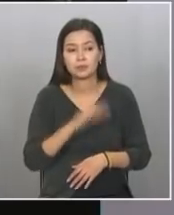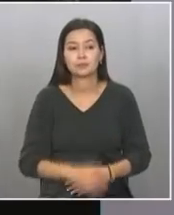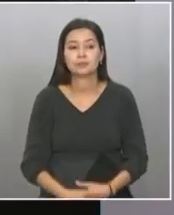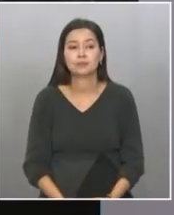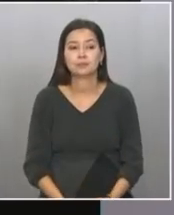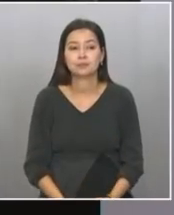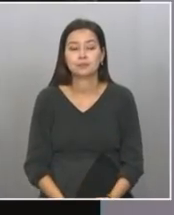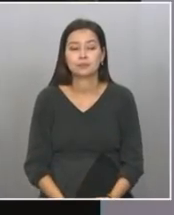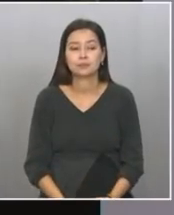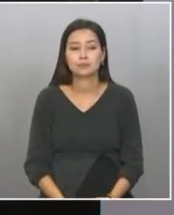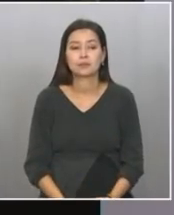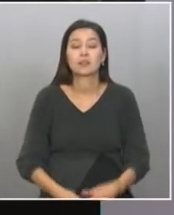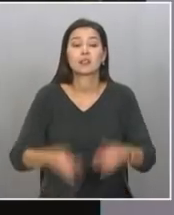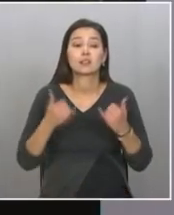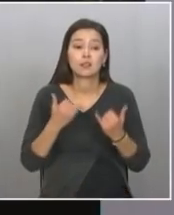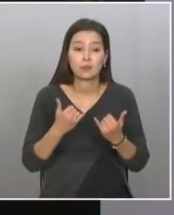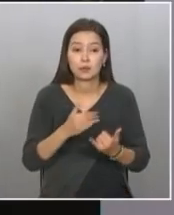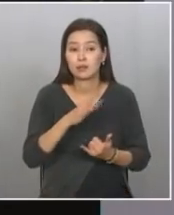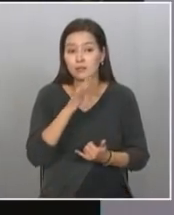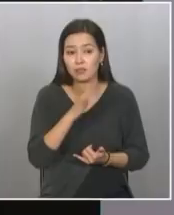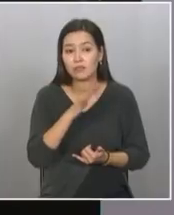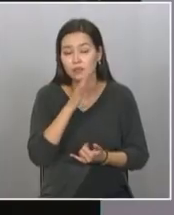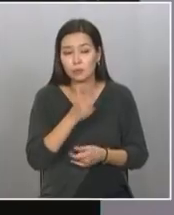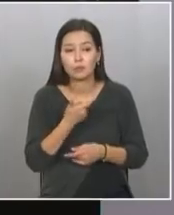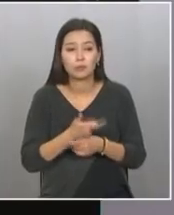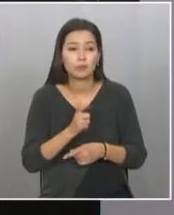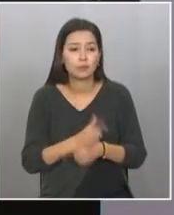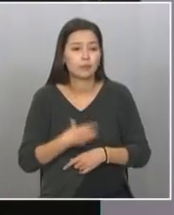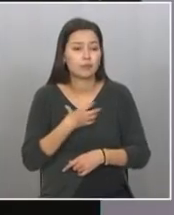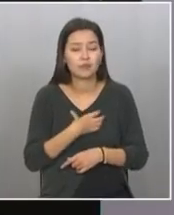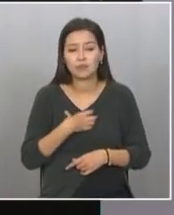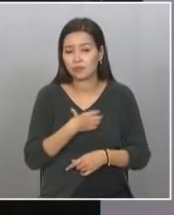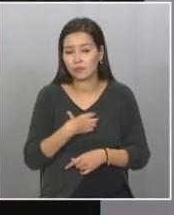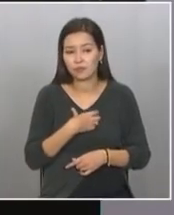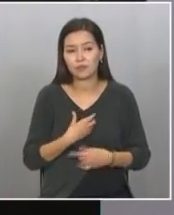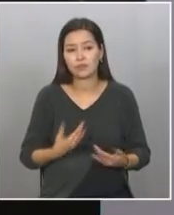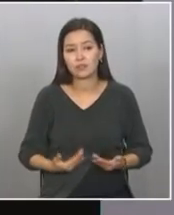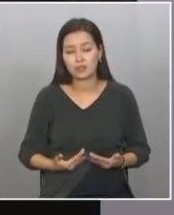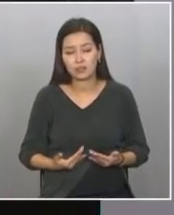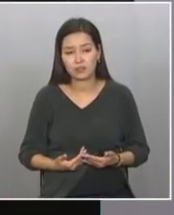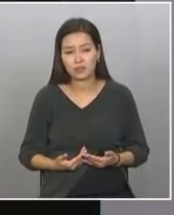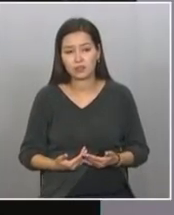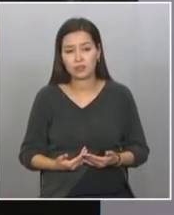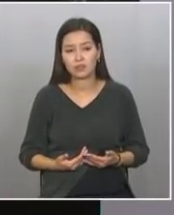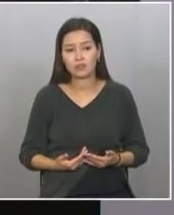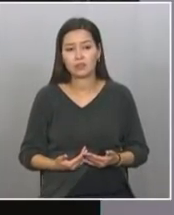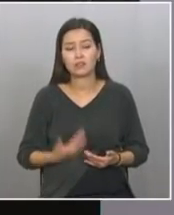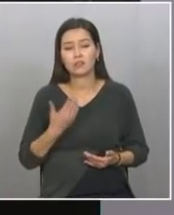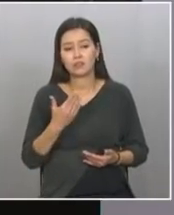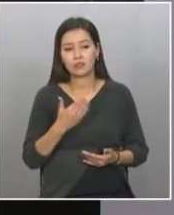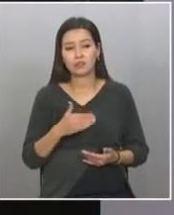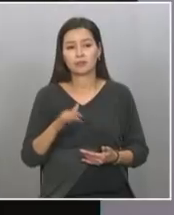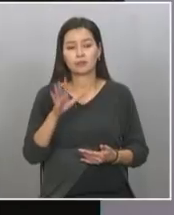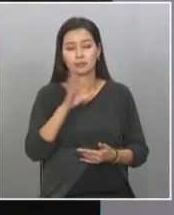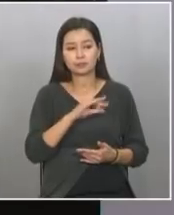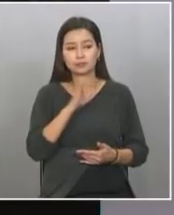В современном мире, ребята, время – очень важное понятие. Ведь мы узнаем об отправлении поездов